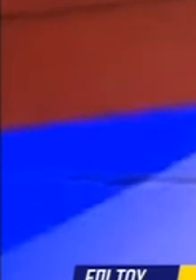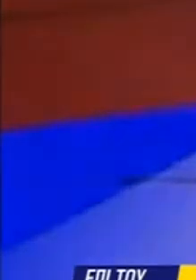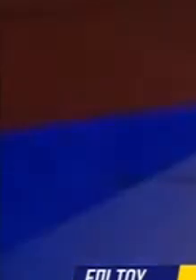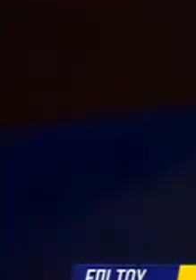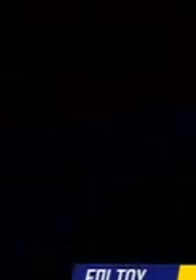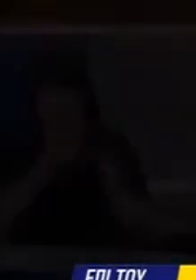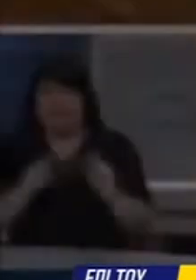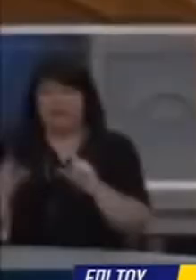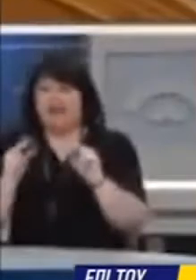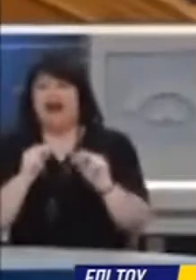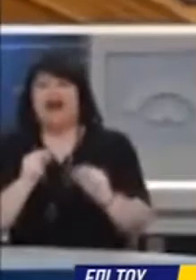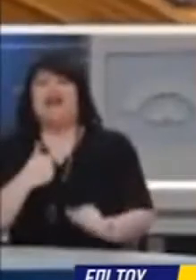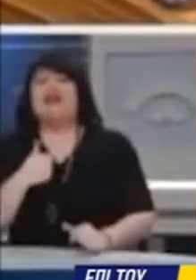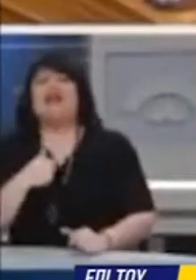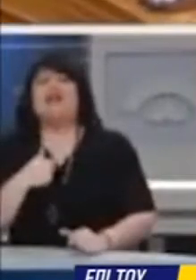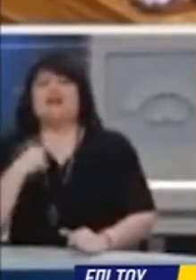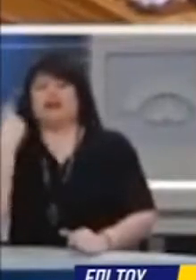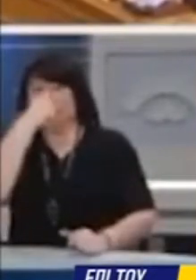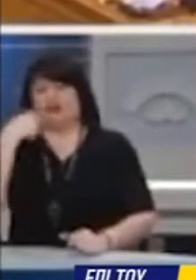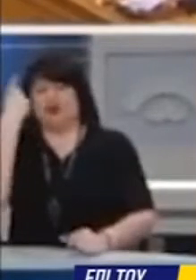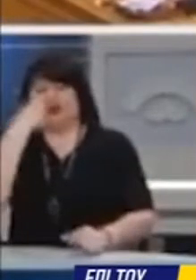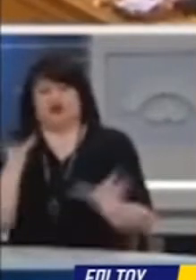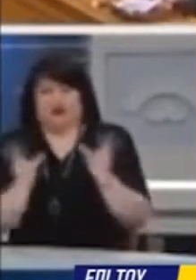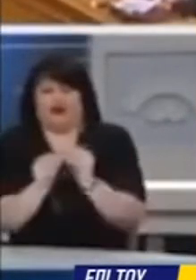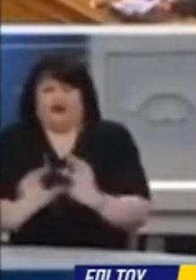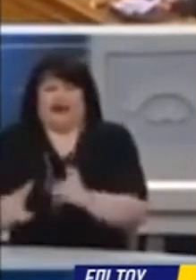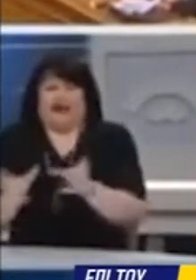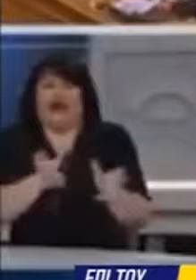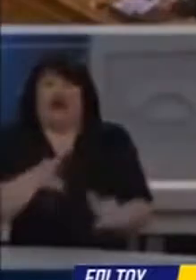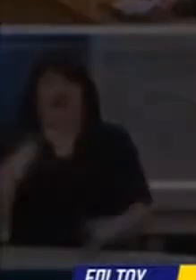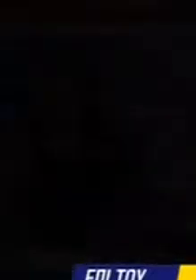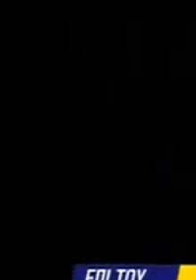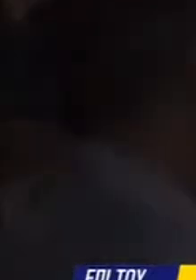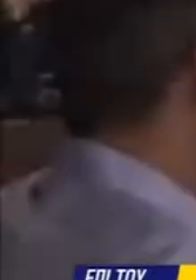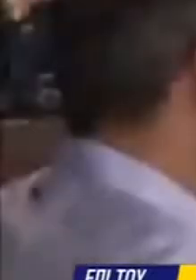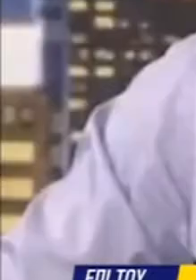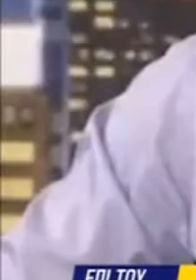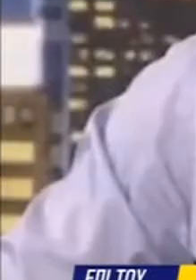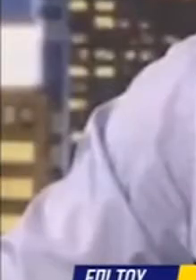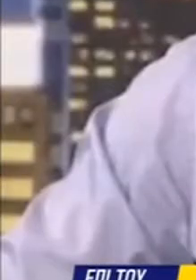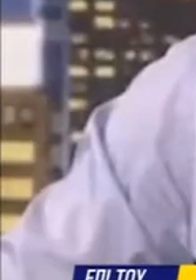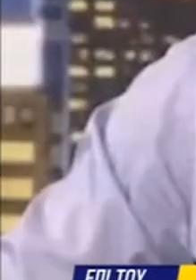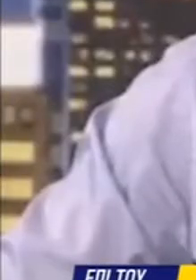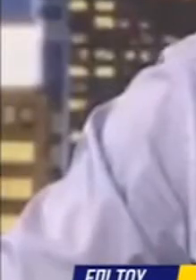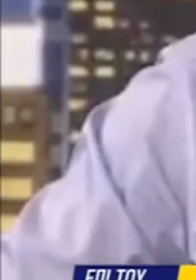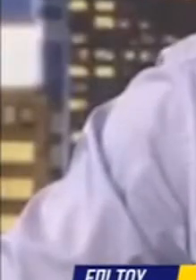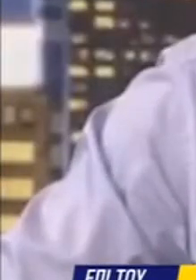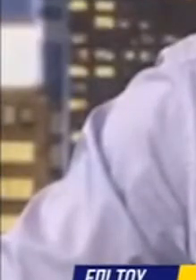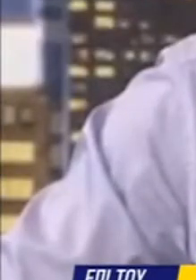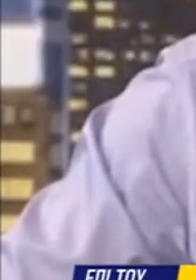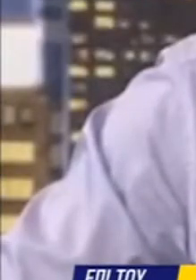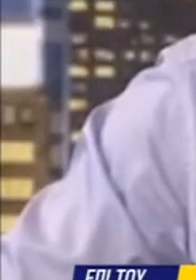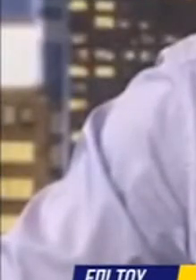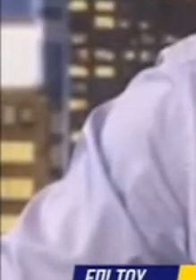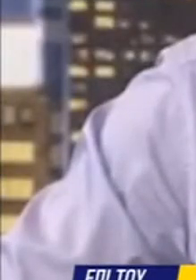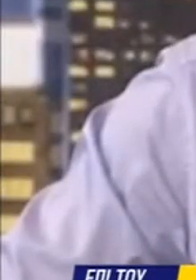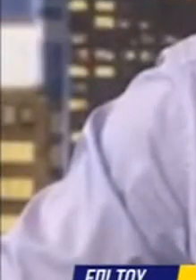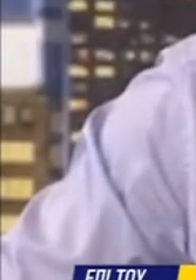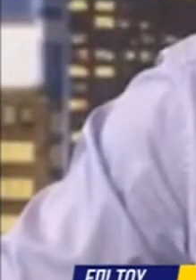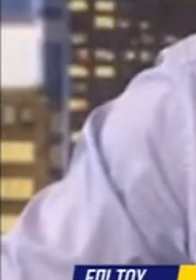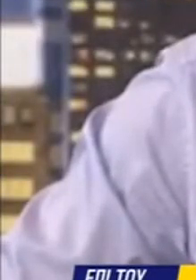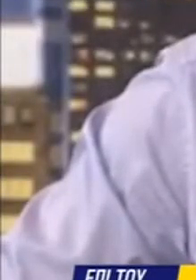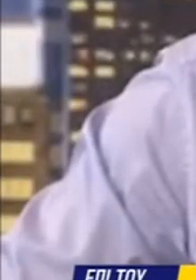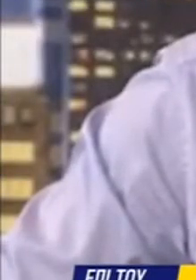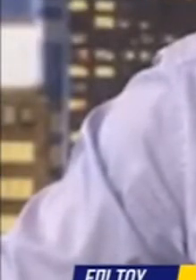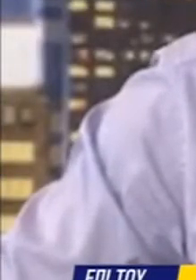άνθρωπος και... Δεν είμαστε τηλεπερσόνες να πηγαίνουμε στα κανάλια. Μ' αρέσει το τέννις και χαίρομαι πραγματικά για τον Στέφανο